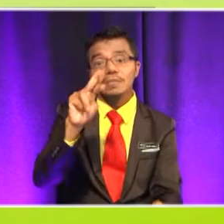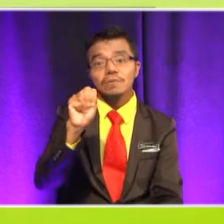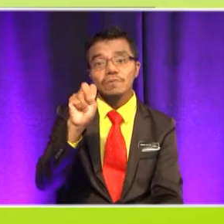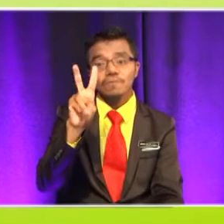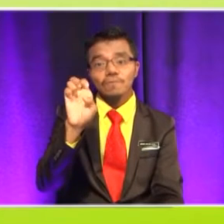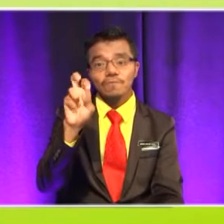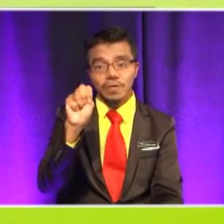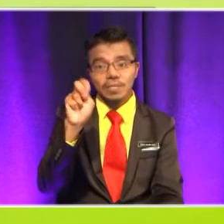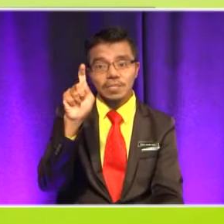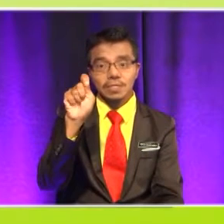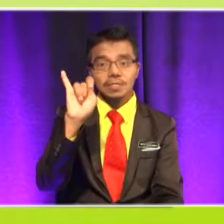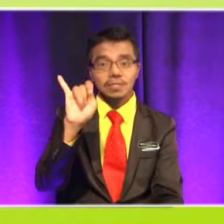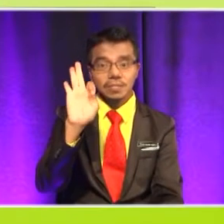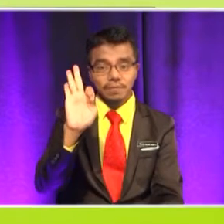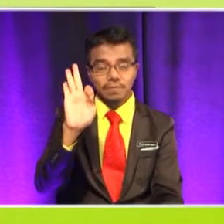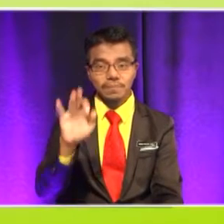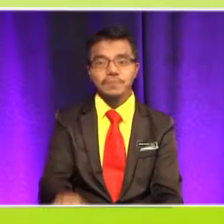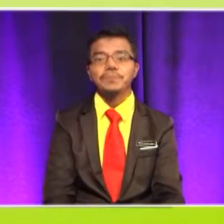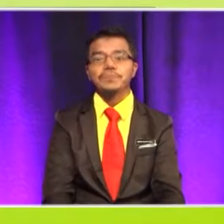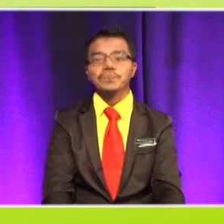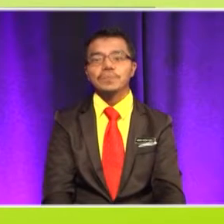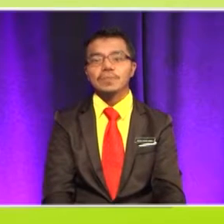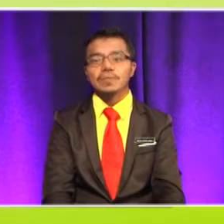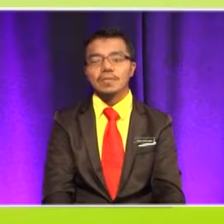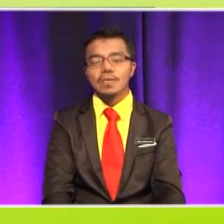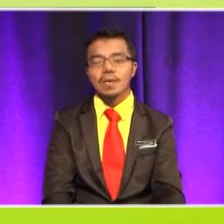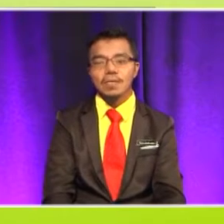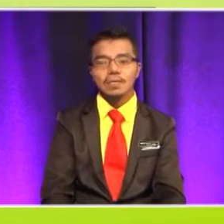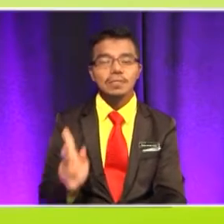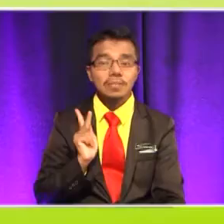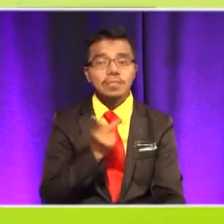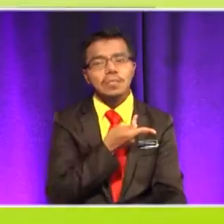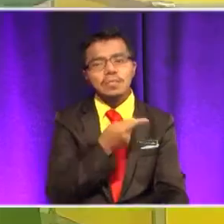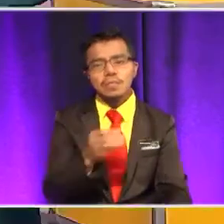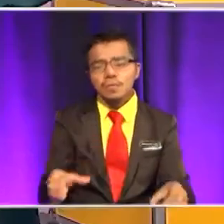kita buat berdasarkan kajian bukan daripada ideal yang spontan dalam